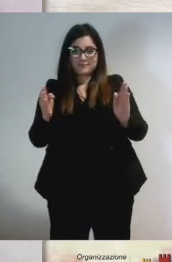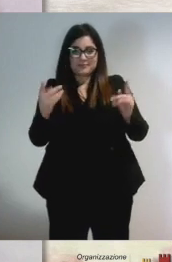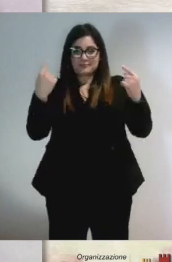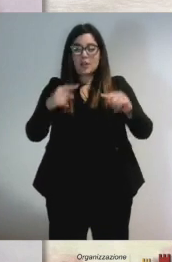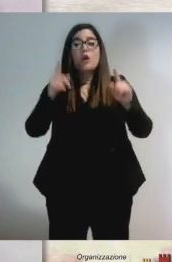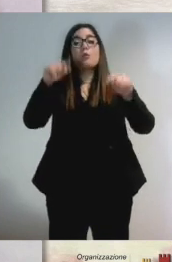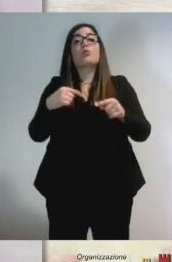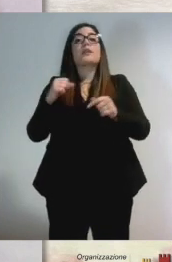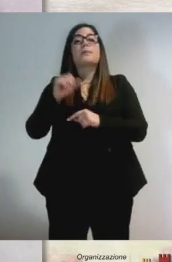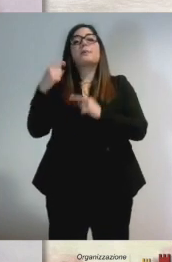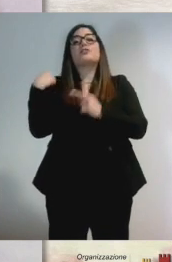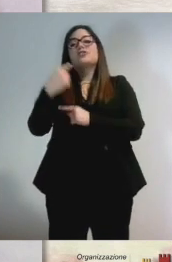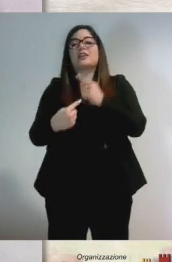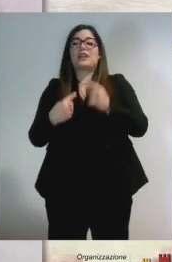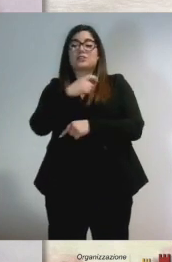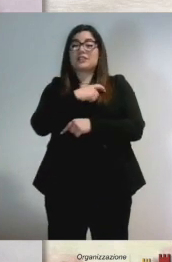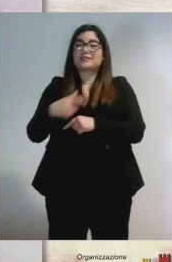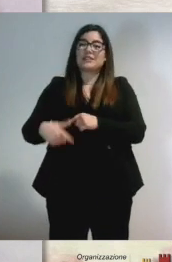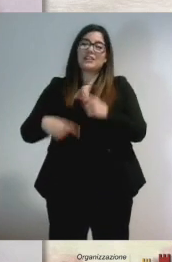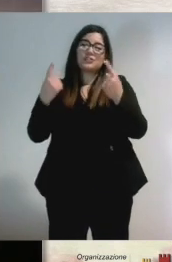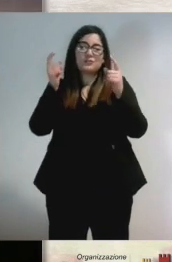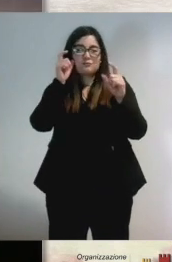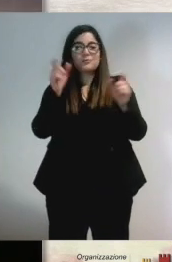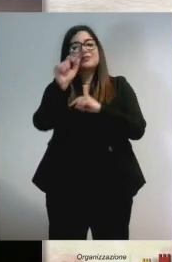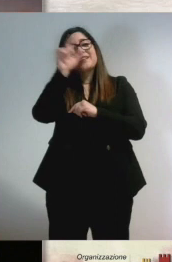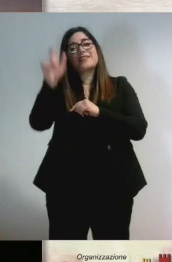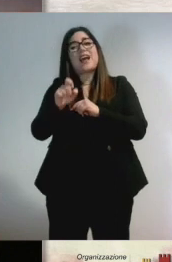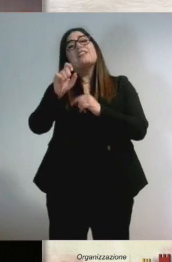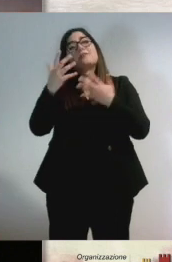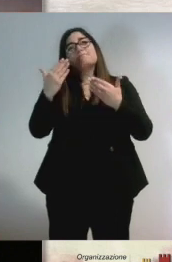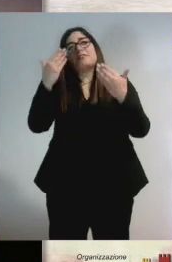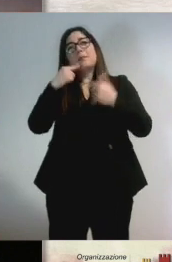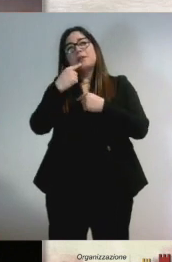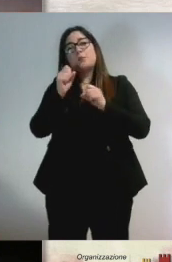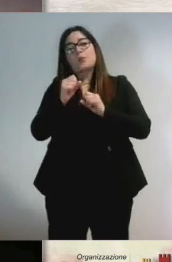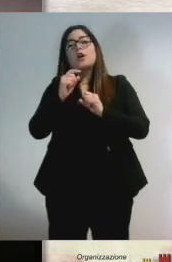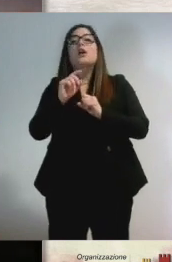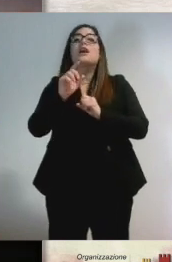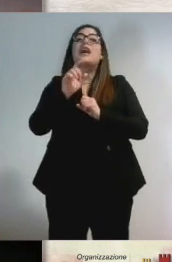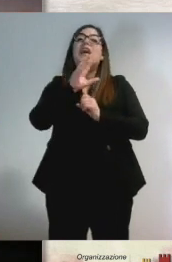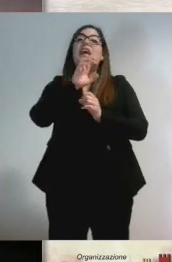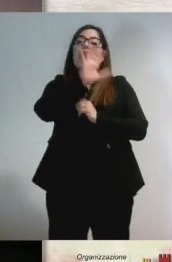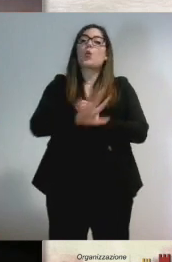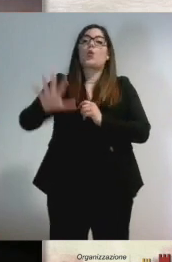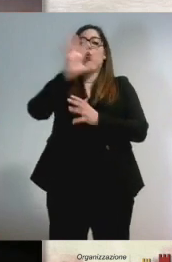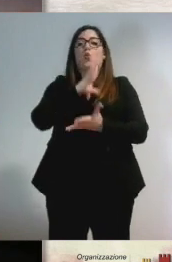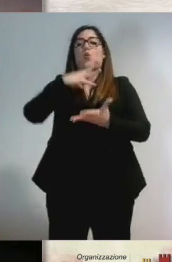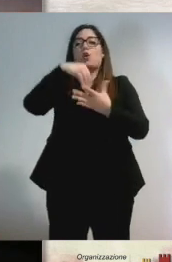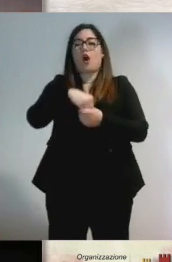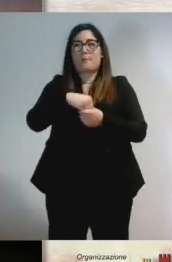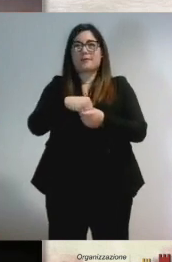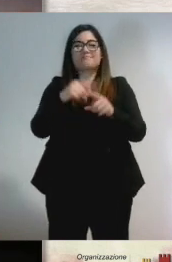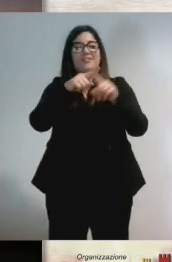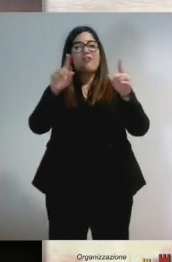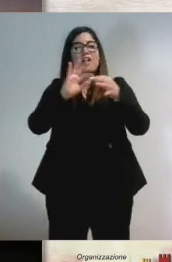di un'Italia che può dirsi finalmente Europea Ecco io credo che a questo slogan e a queste parole che avete scelto